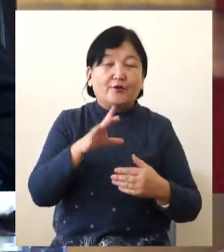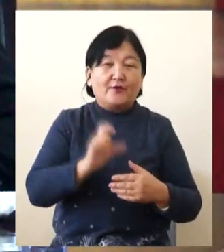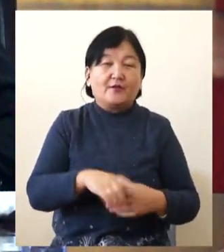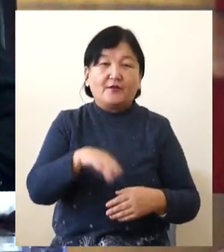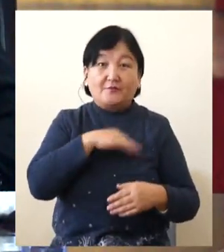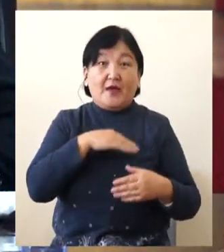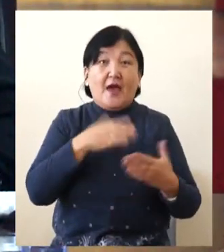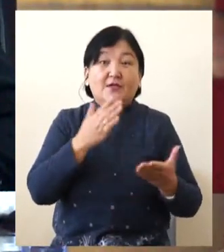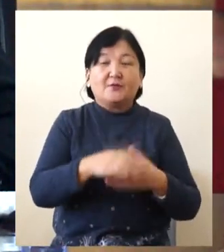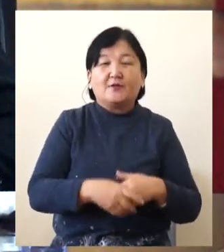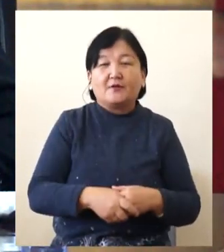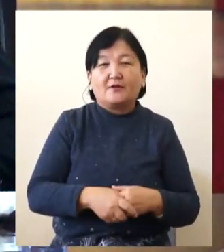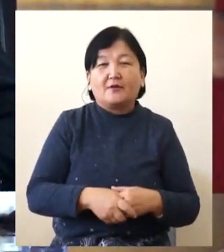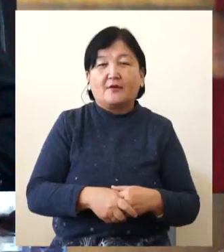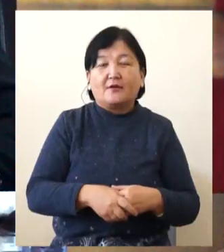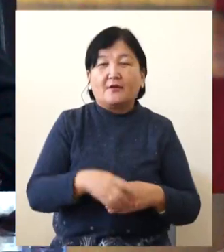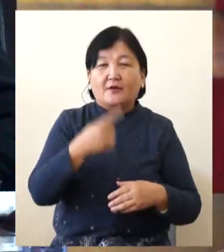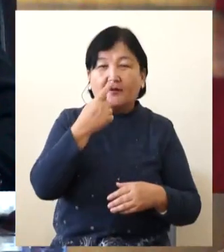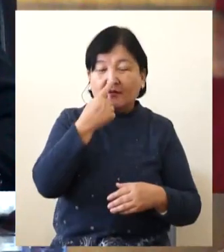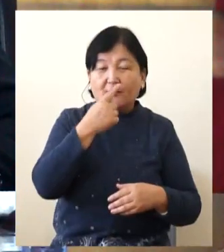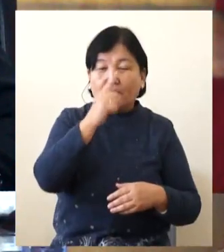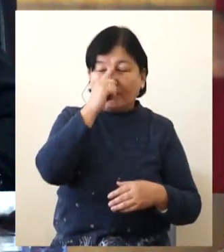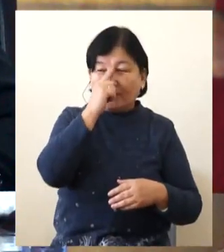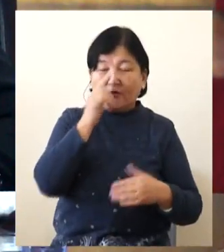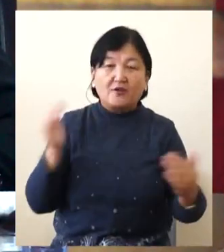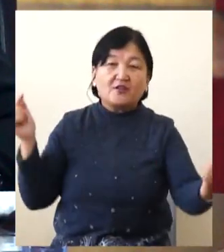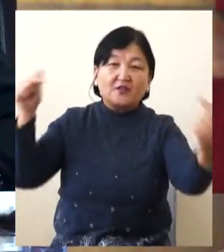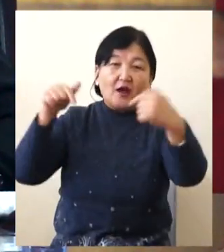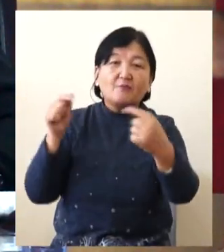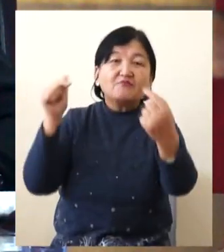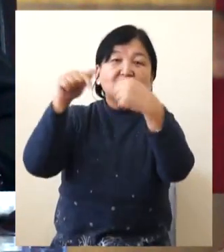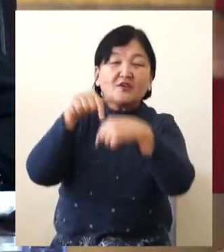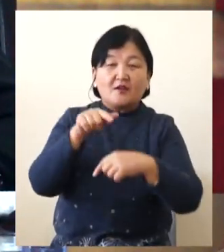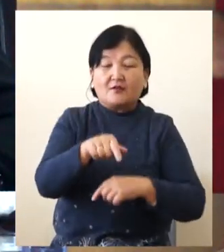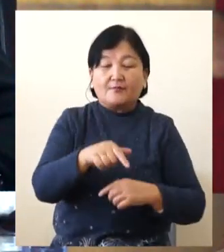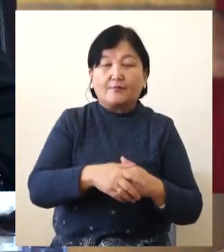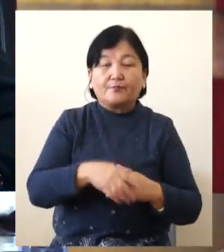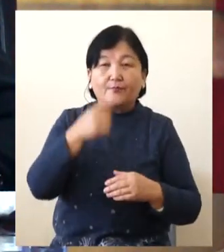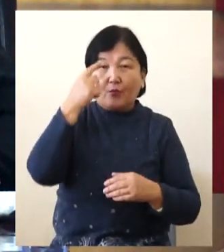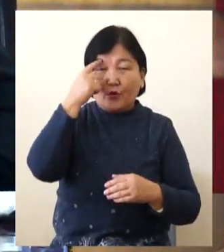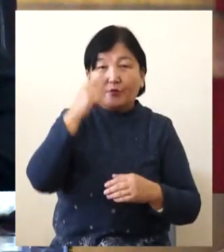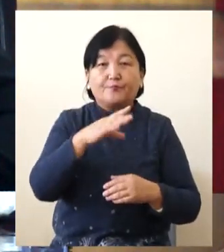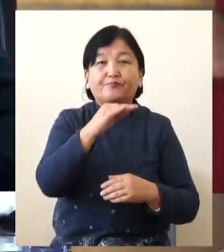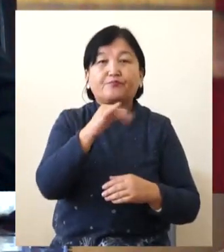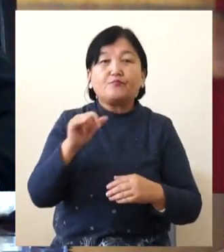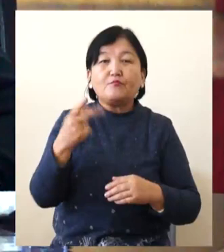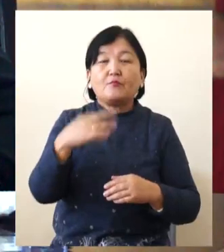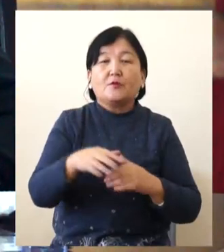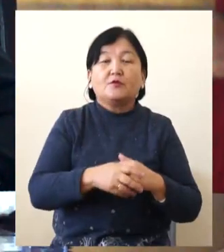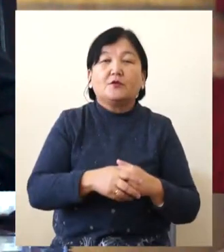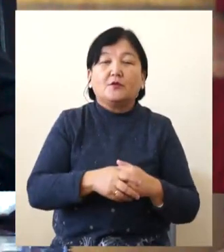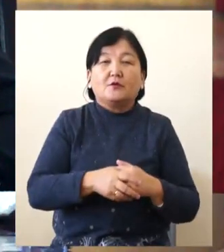би хайж дүнээс биш. Энэ хоёрыг дамжаад гэтэ улс орн бол манай энэ манай хуруу жуулчин орсон ирсэн жуулчин